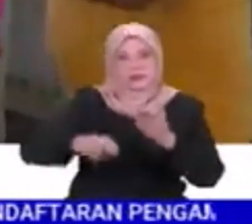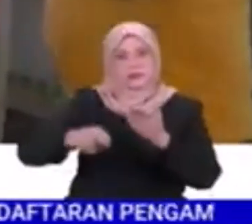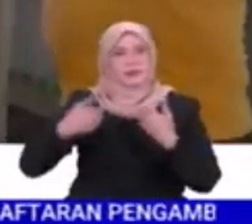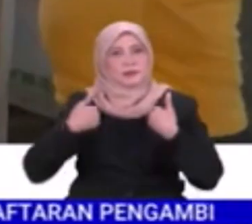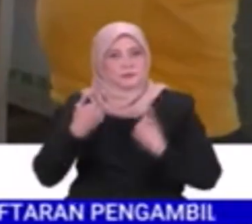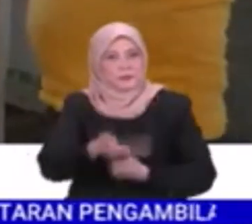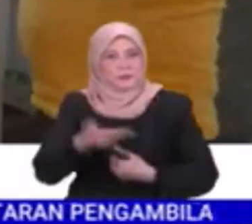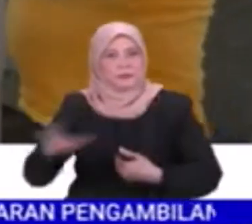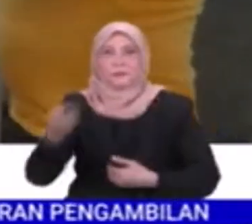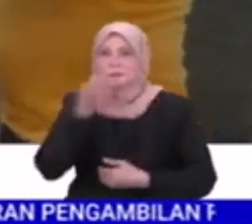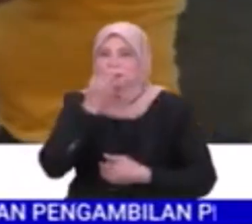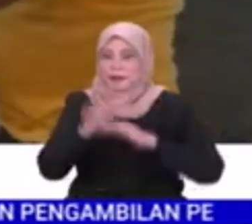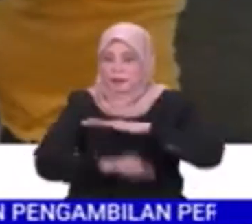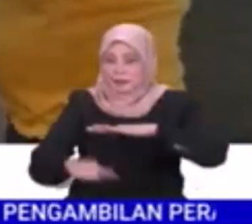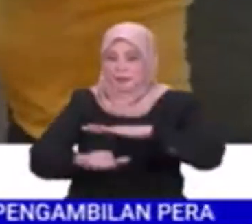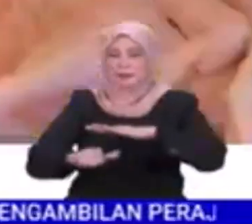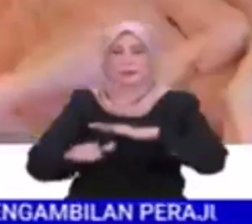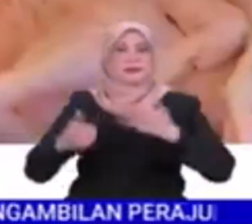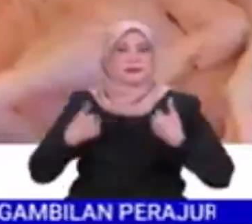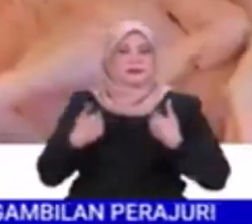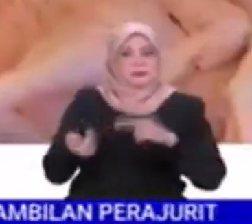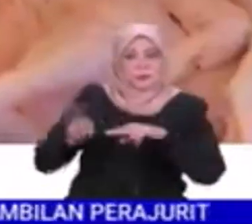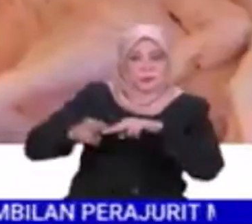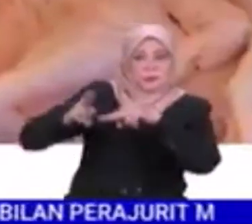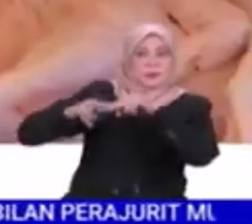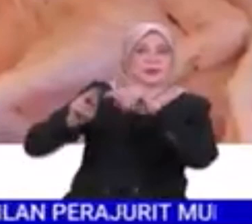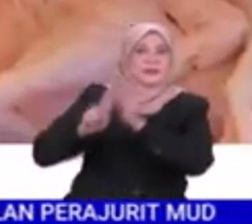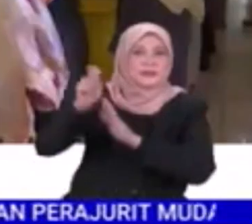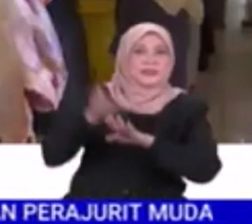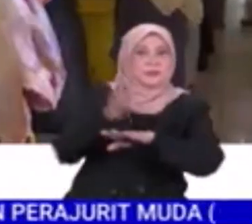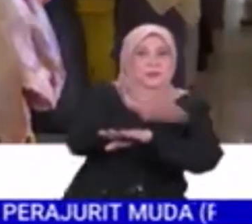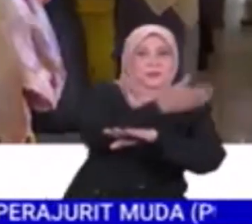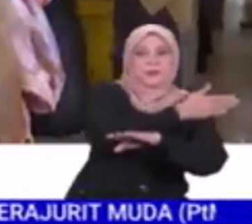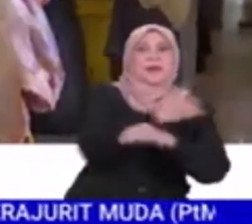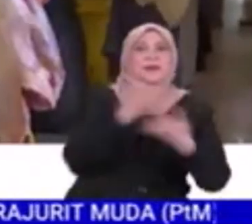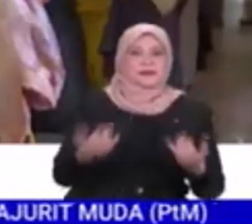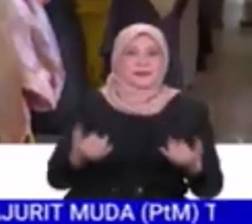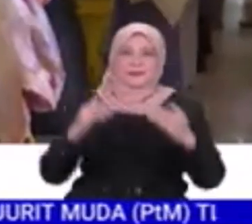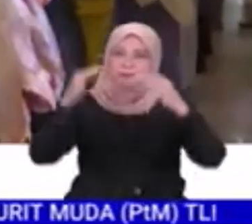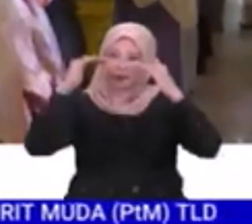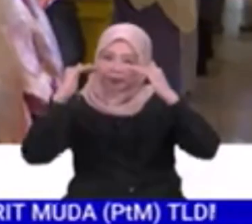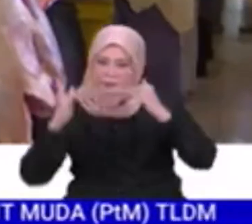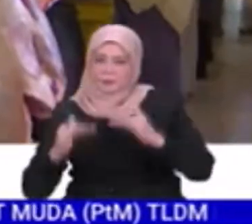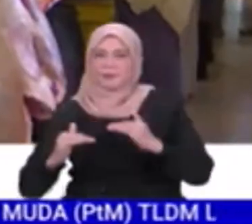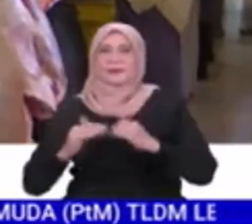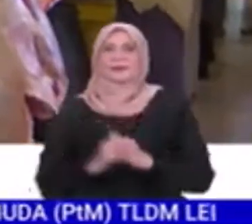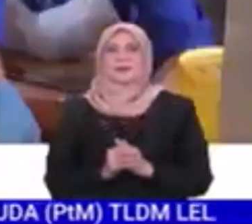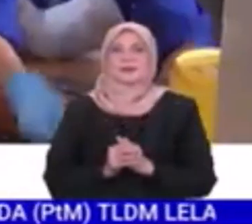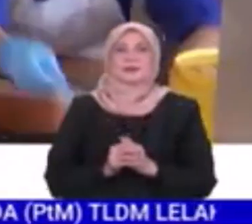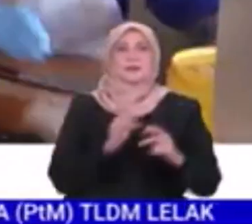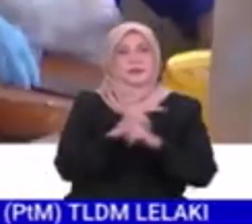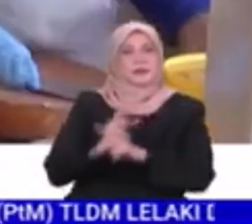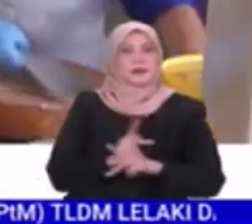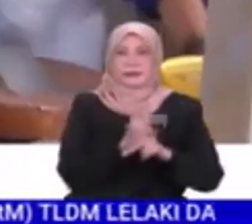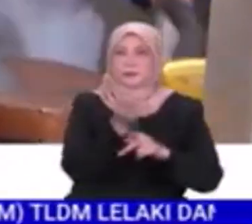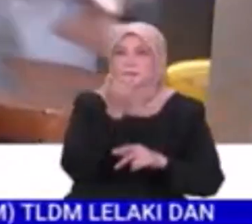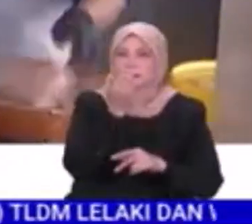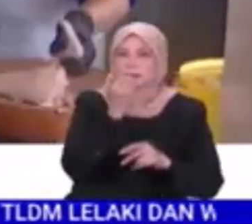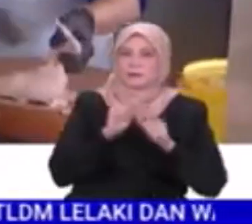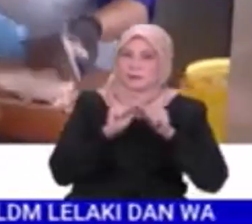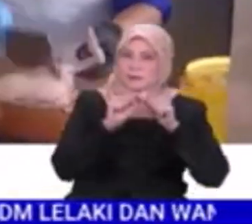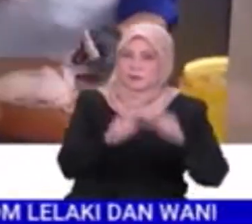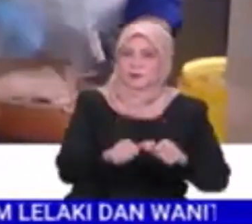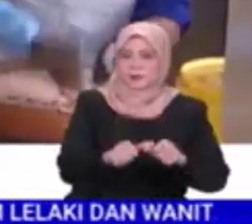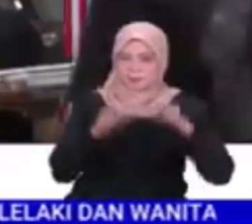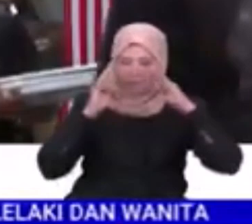beberapa barangan makanan asas yang mengalami peningkatan tinggi sebelum ini kembali stabil pengukuhan security makanan juga akan terus